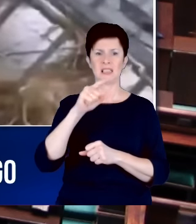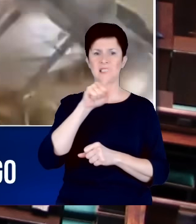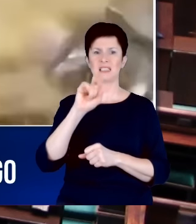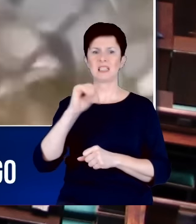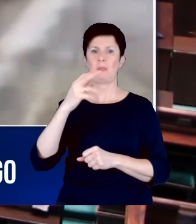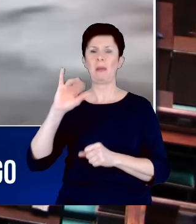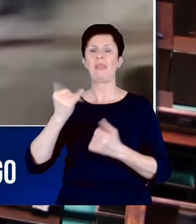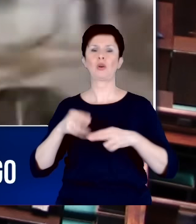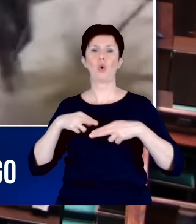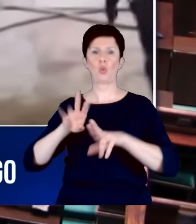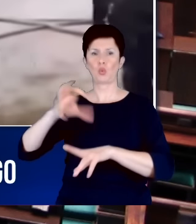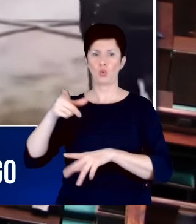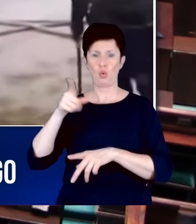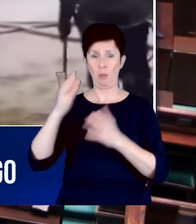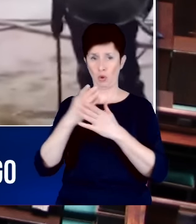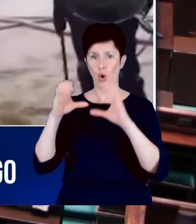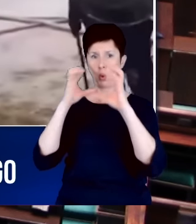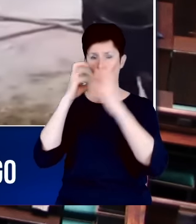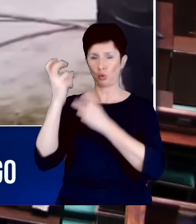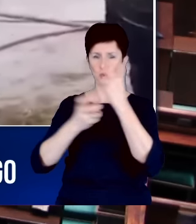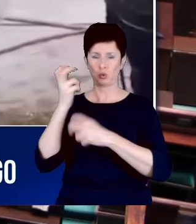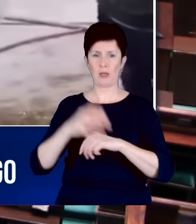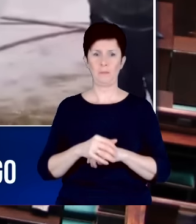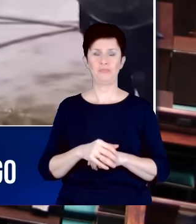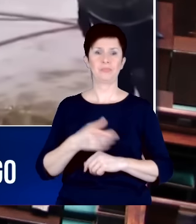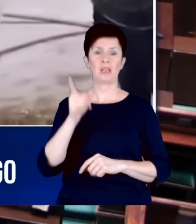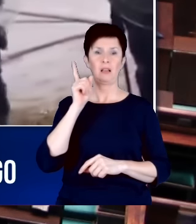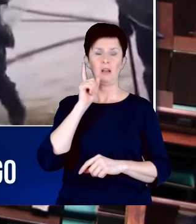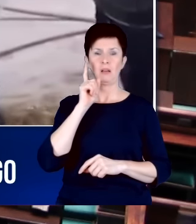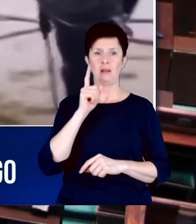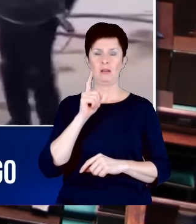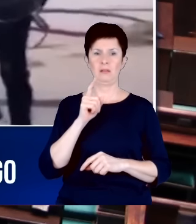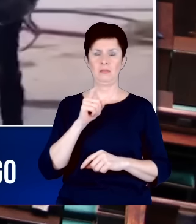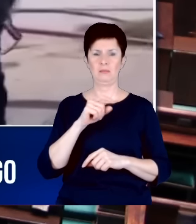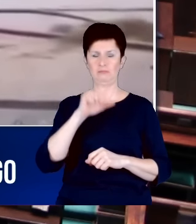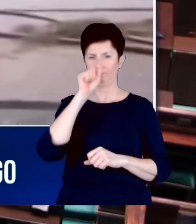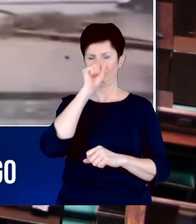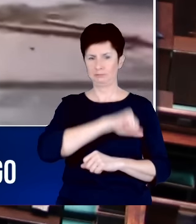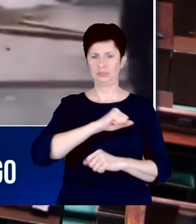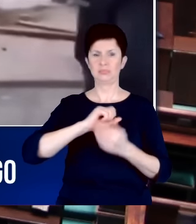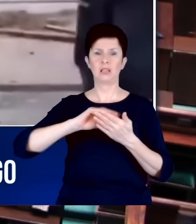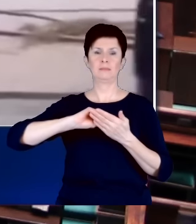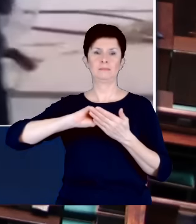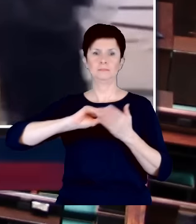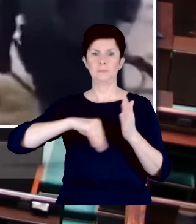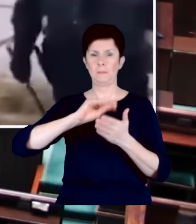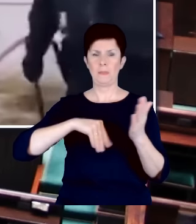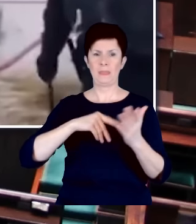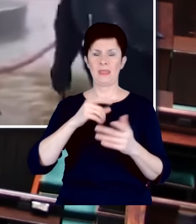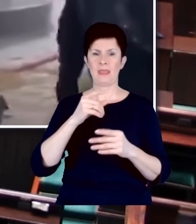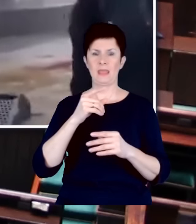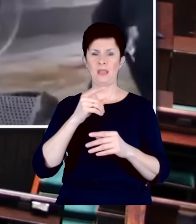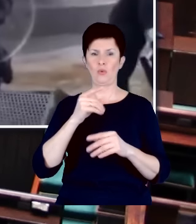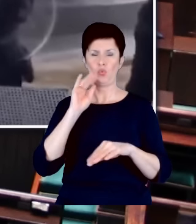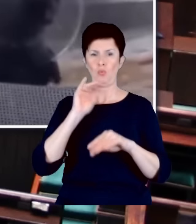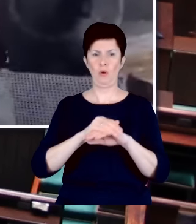Ten człowiek, który kolanem przepychał idiotyzmy Fit for 55, czyli tego i